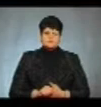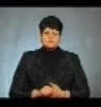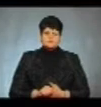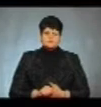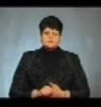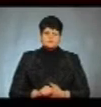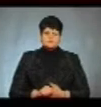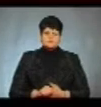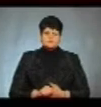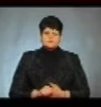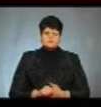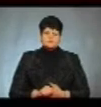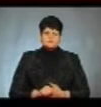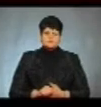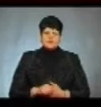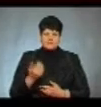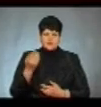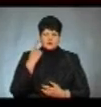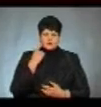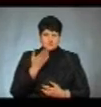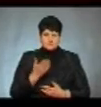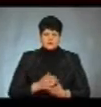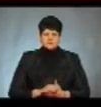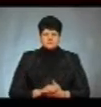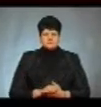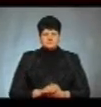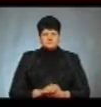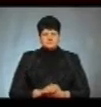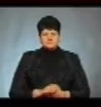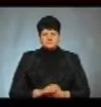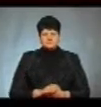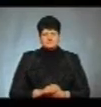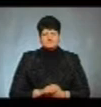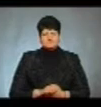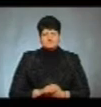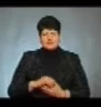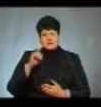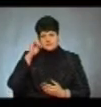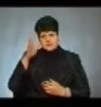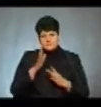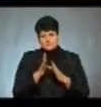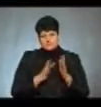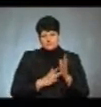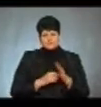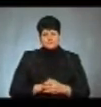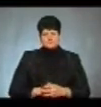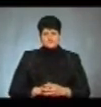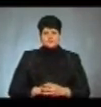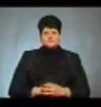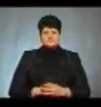чуємо. Ви мене чуєте? Так, чуємо. Слава Ісусу Христу! Слава навіки